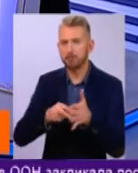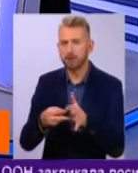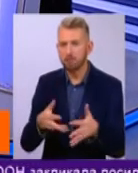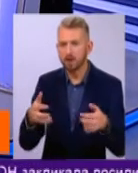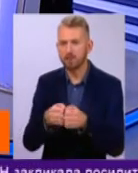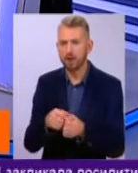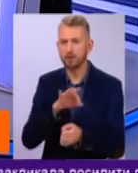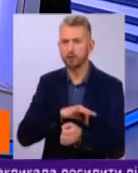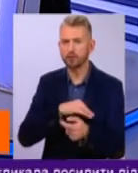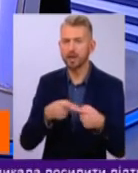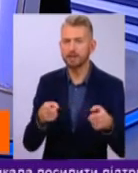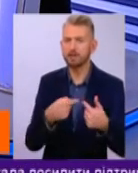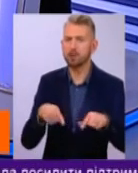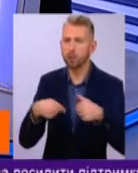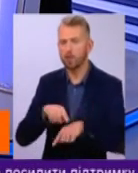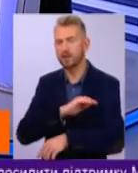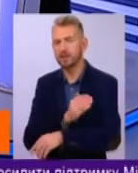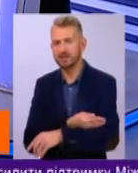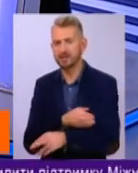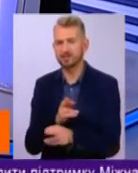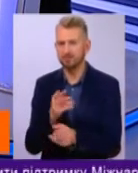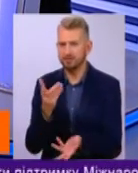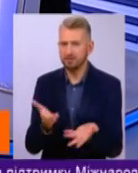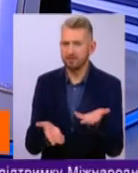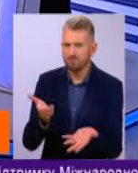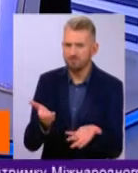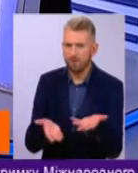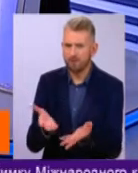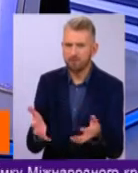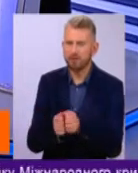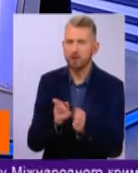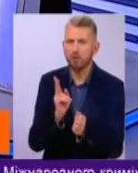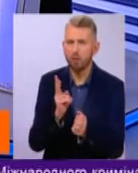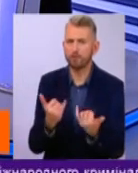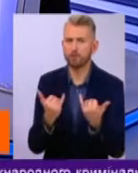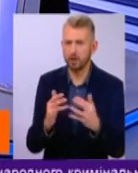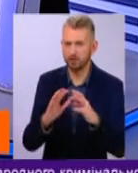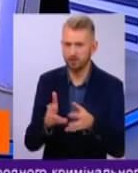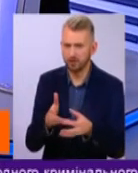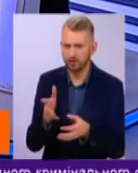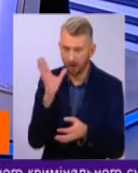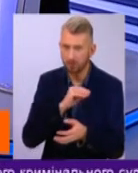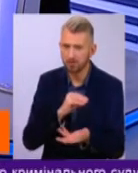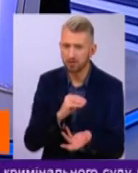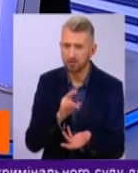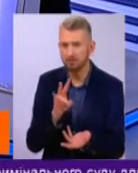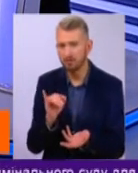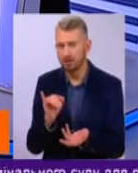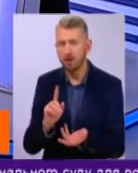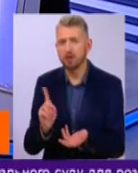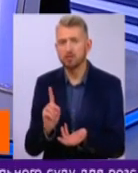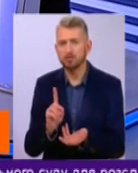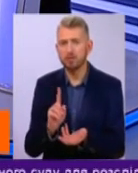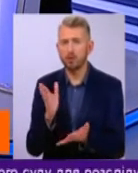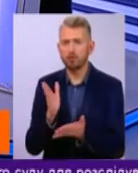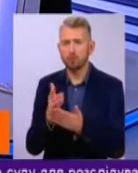різні підрозділи і сили. Наскільки ймовірно взагалі впіймати когось в сучасному світі з тим, що